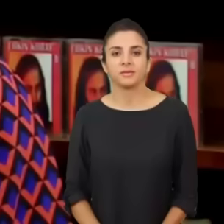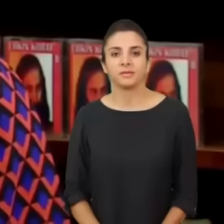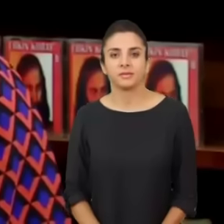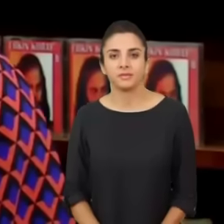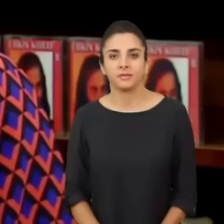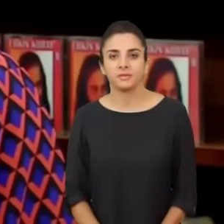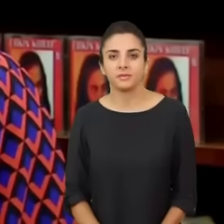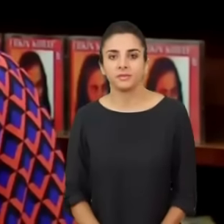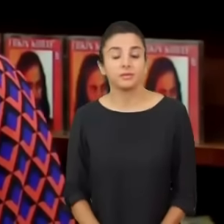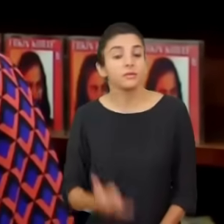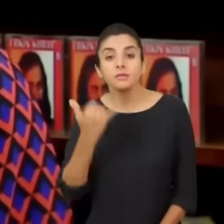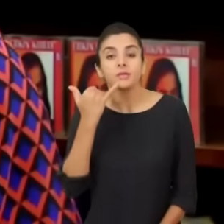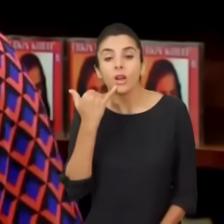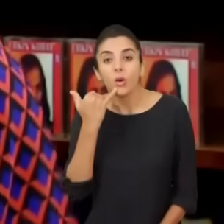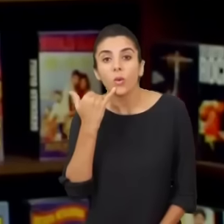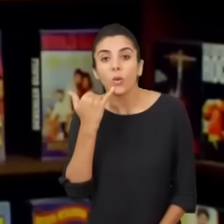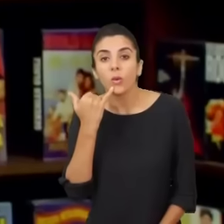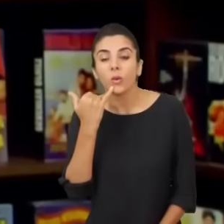konuş. Alo.